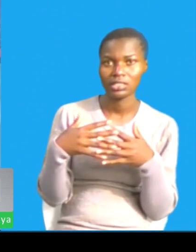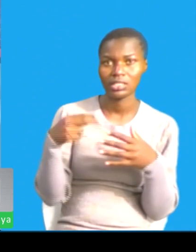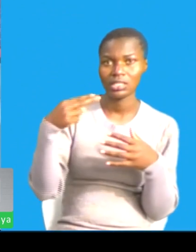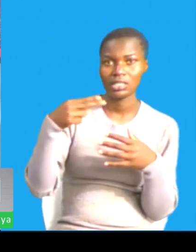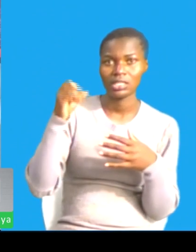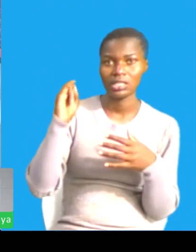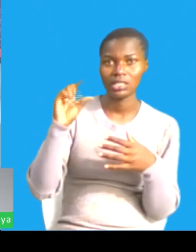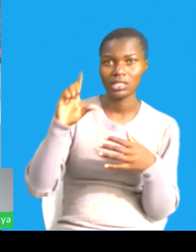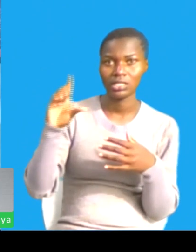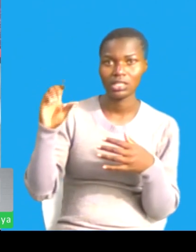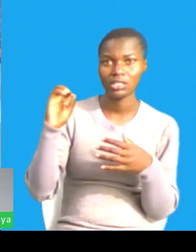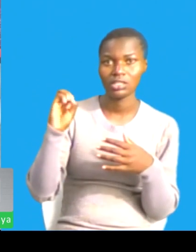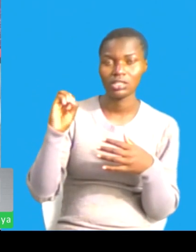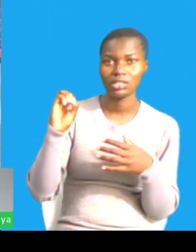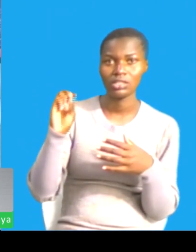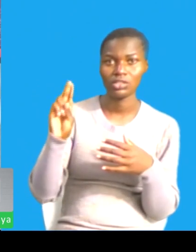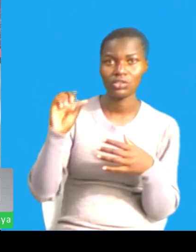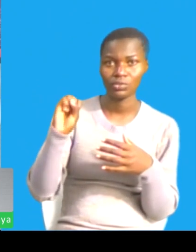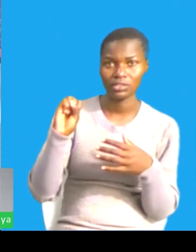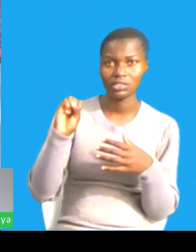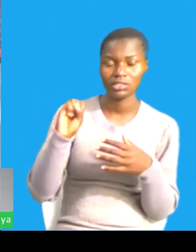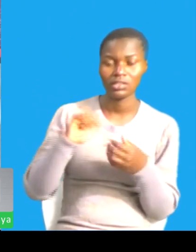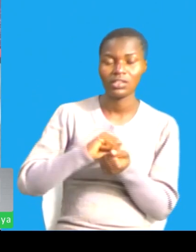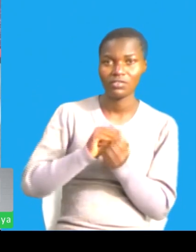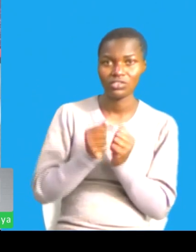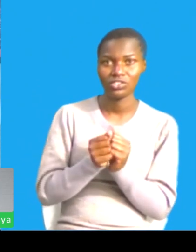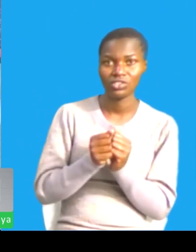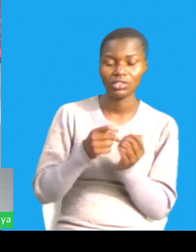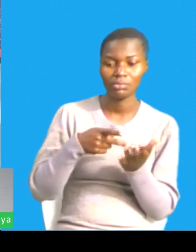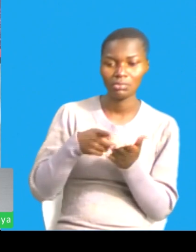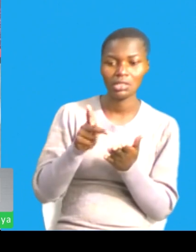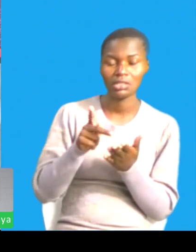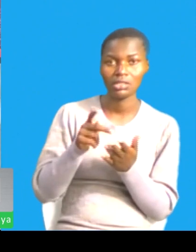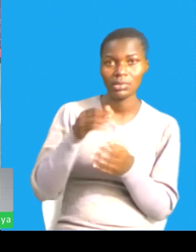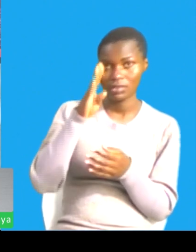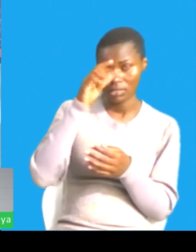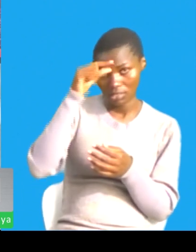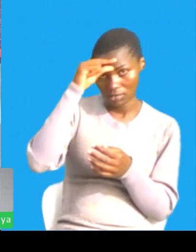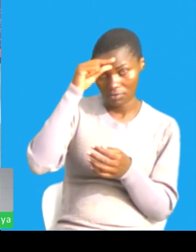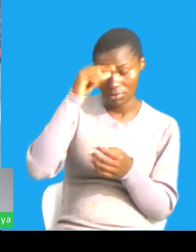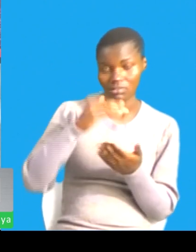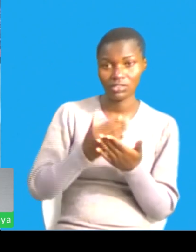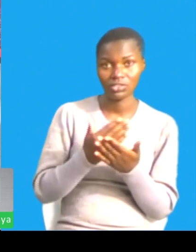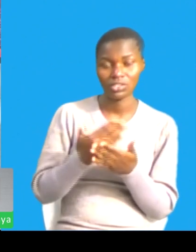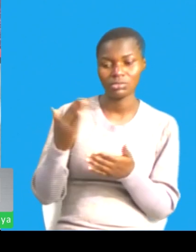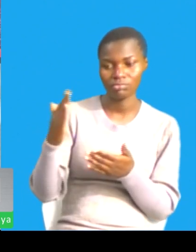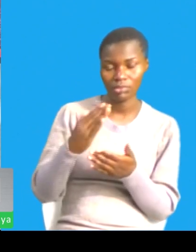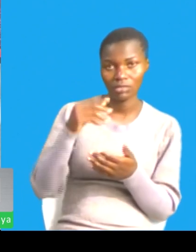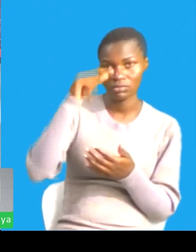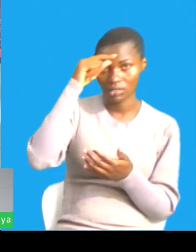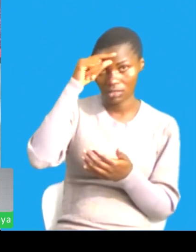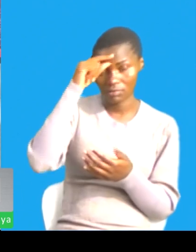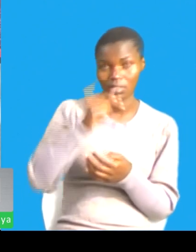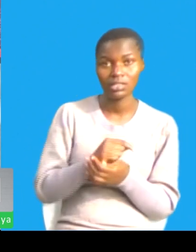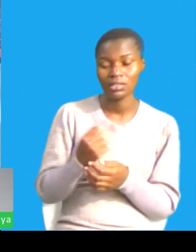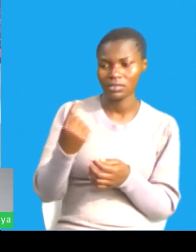kama walishabadilisha, wakalipwa na serikali na wakatoka wakawacha zile shares zikarudi kwa serikali.